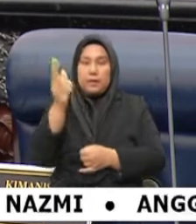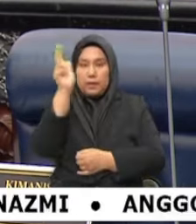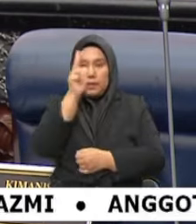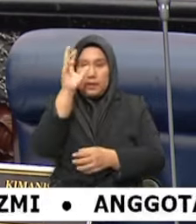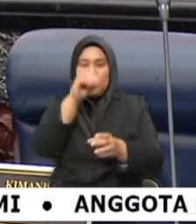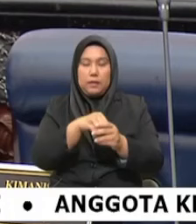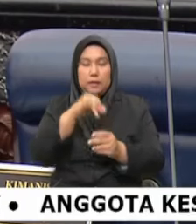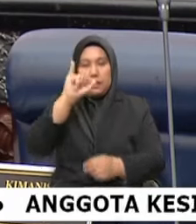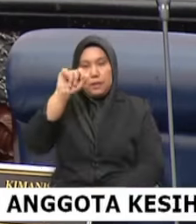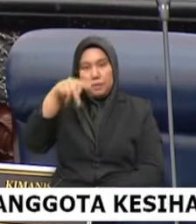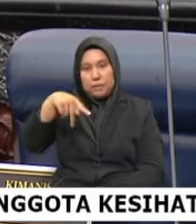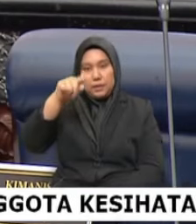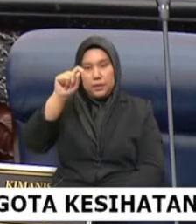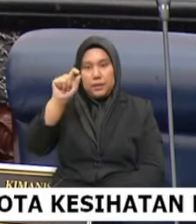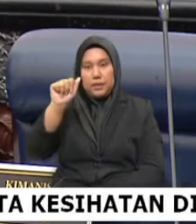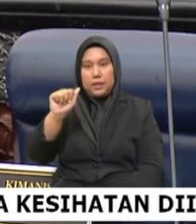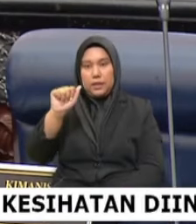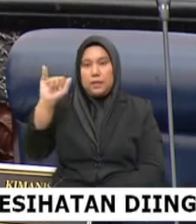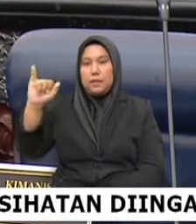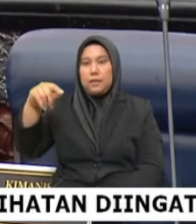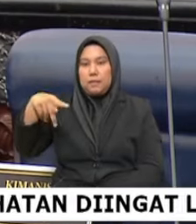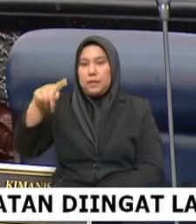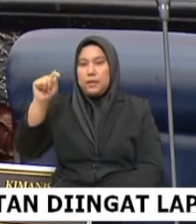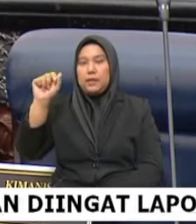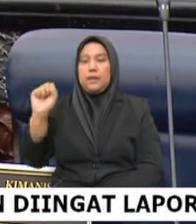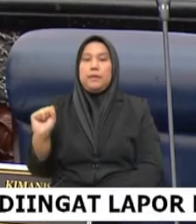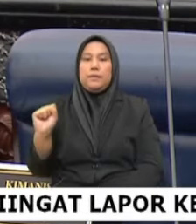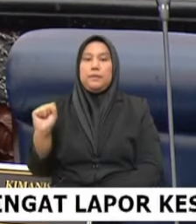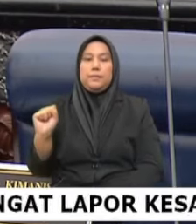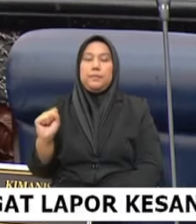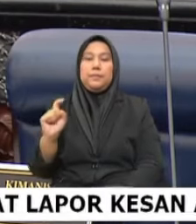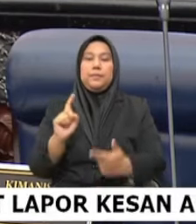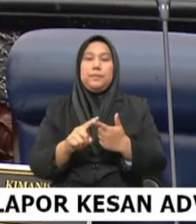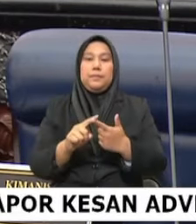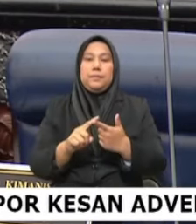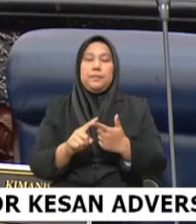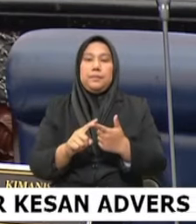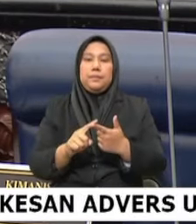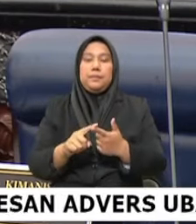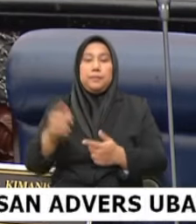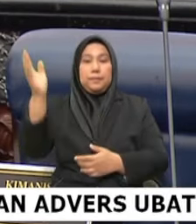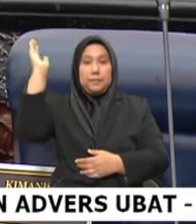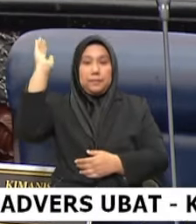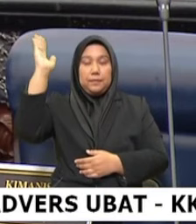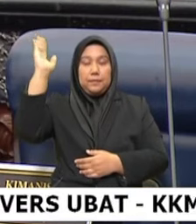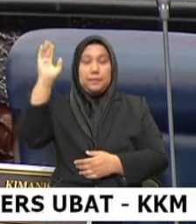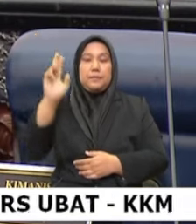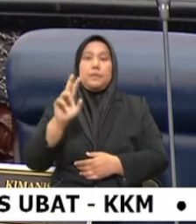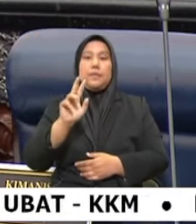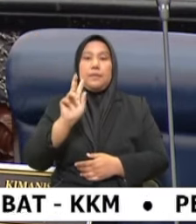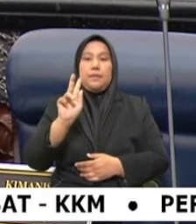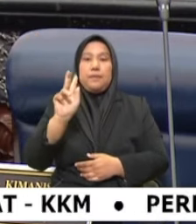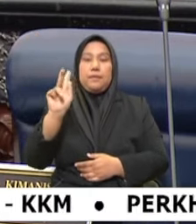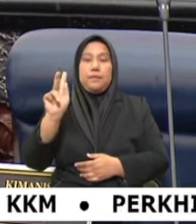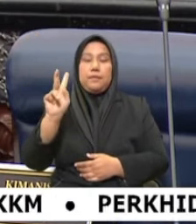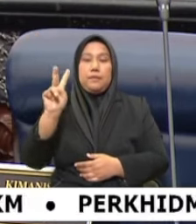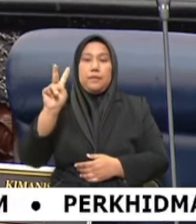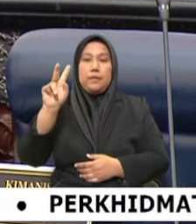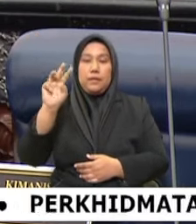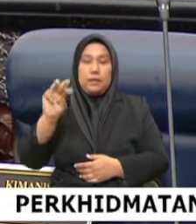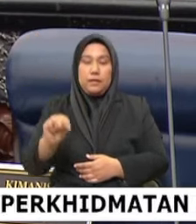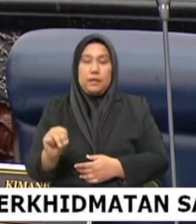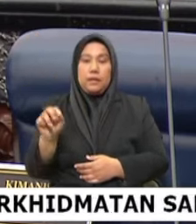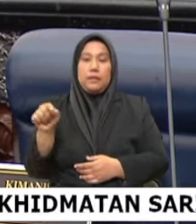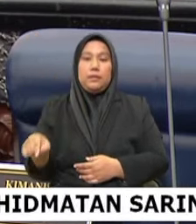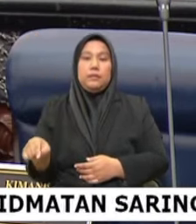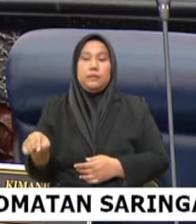termasuk IPTA dan IPTS. Kedua, selain itu, kempen VM 2026 akan ditonjolkan sebagai satu